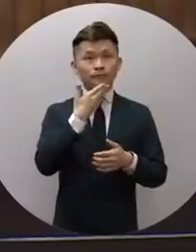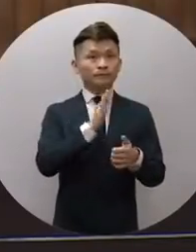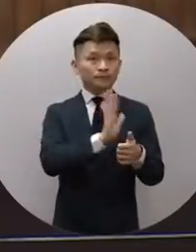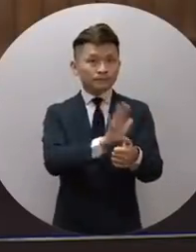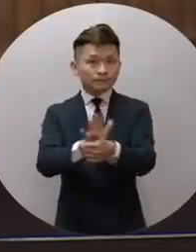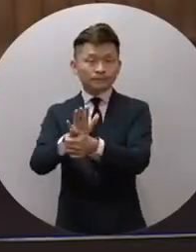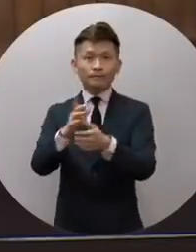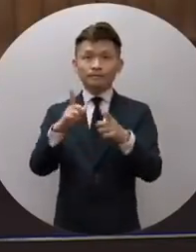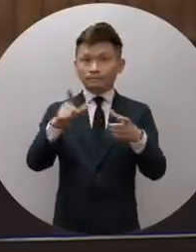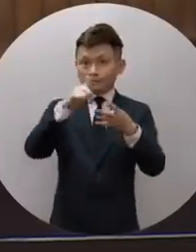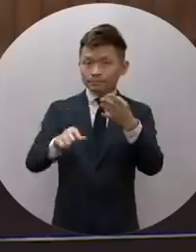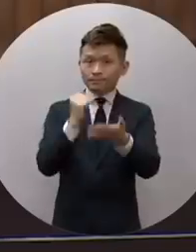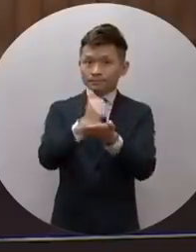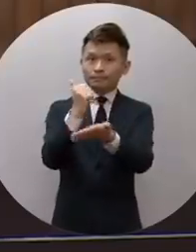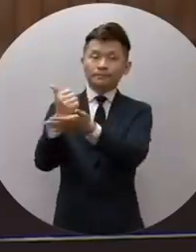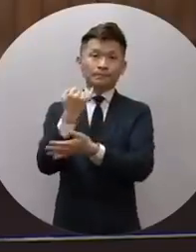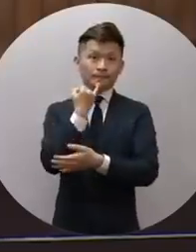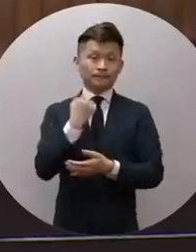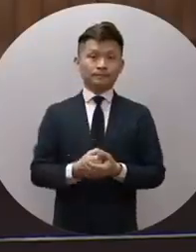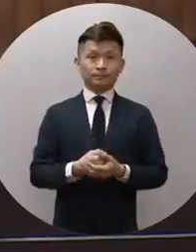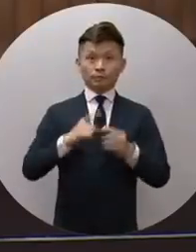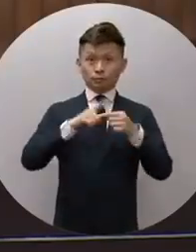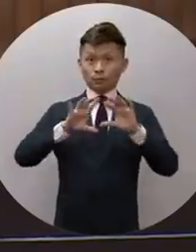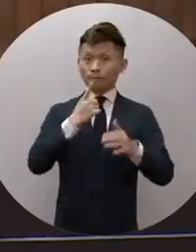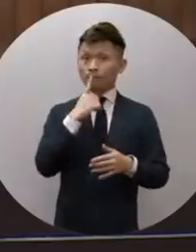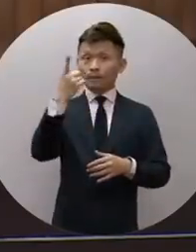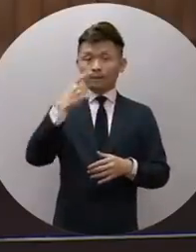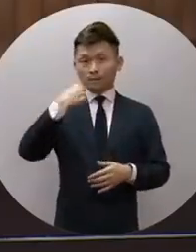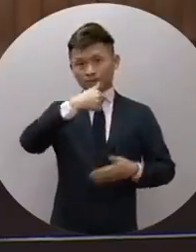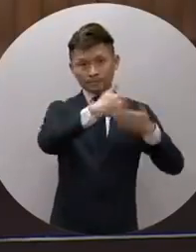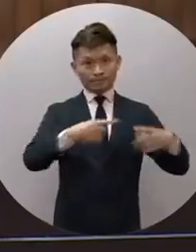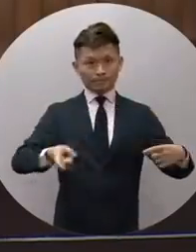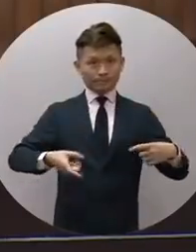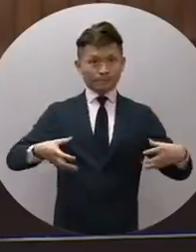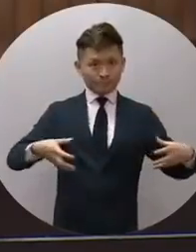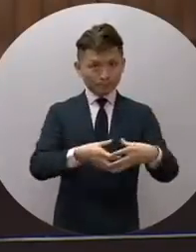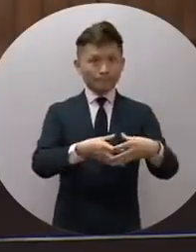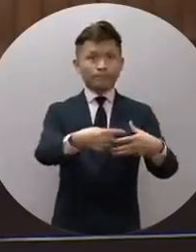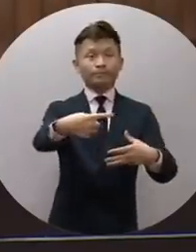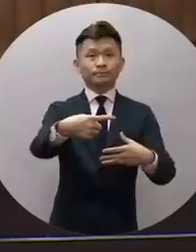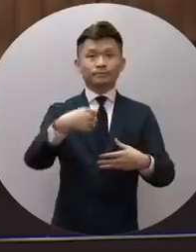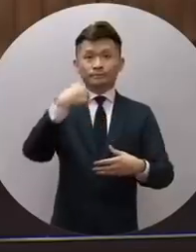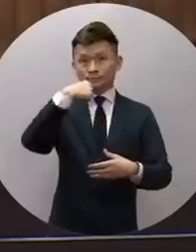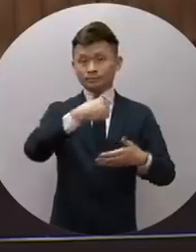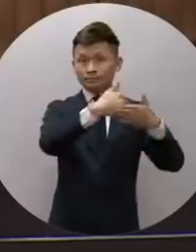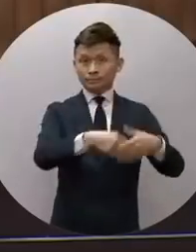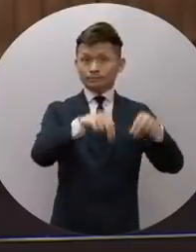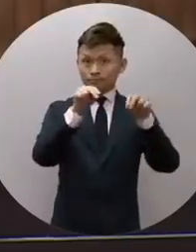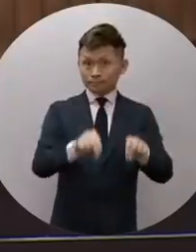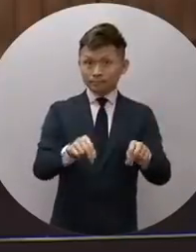事。一个中国，两岸统一，台湾独立，签署和平协